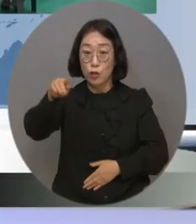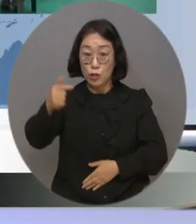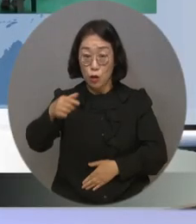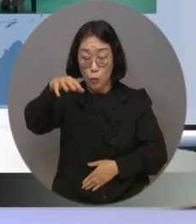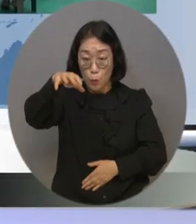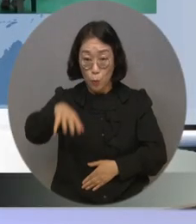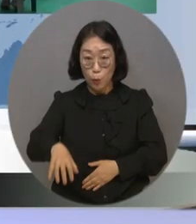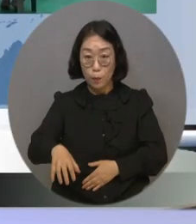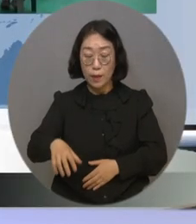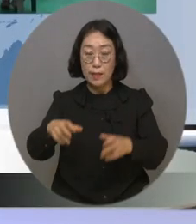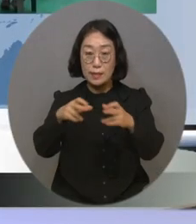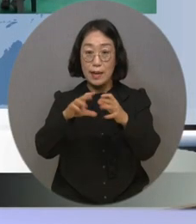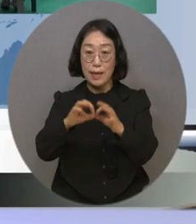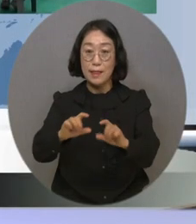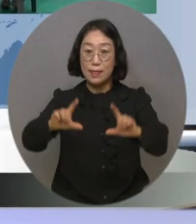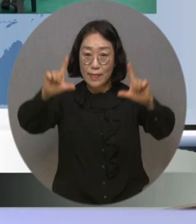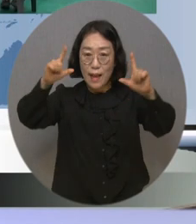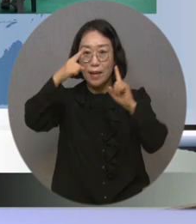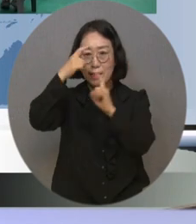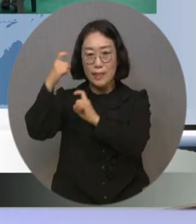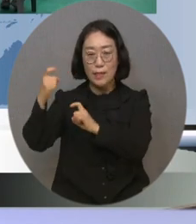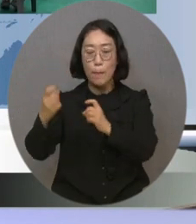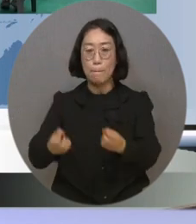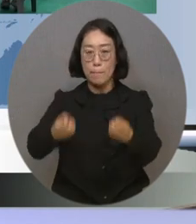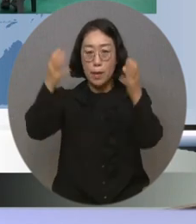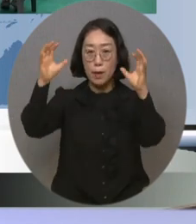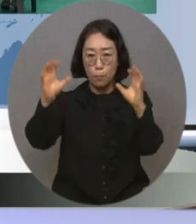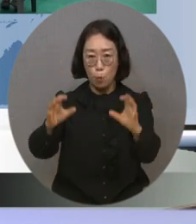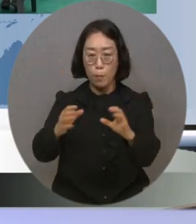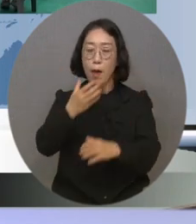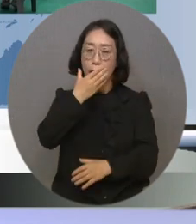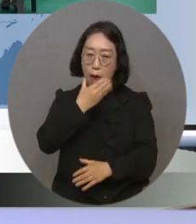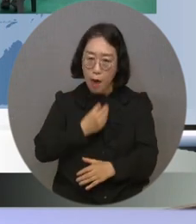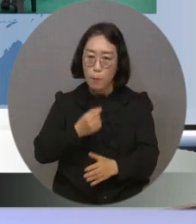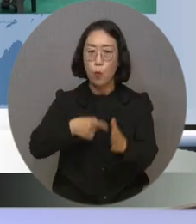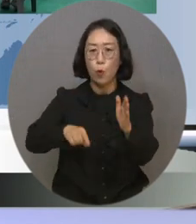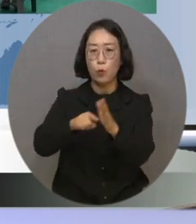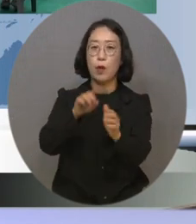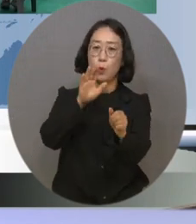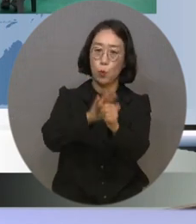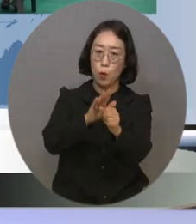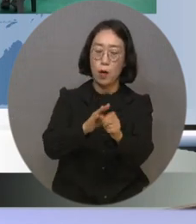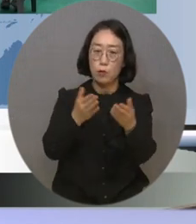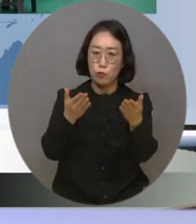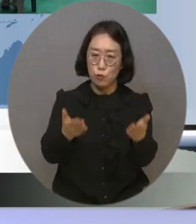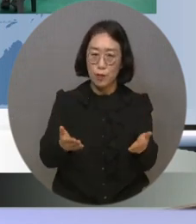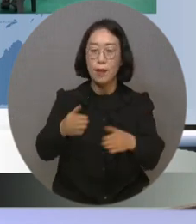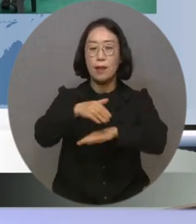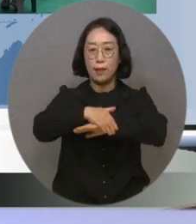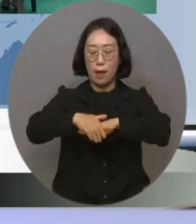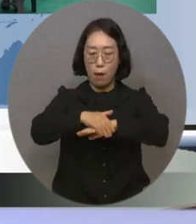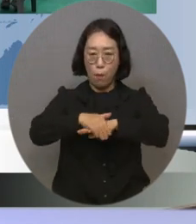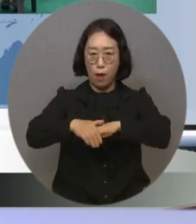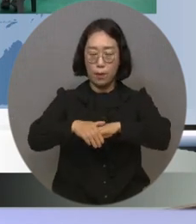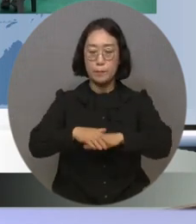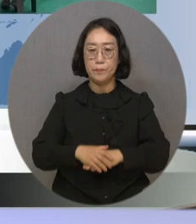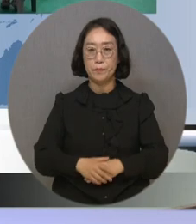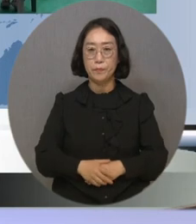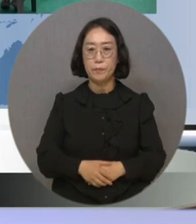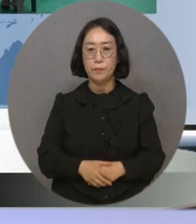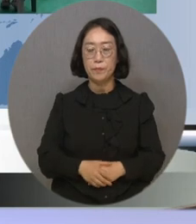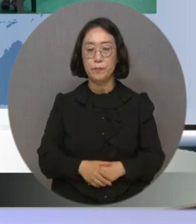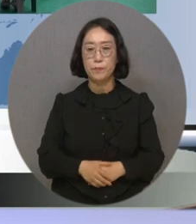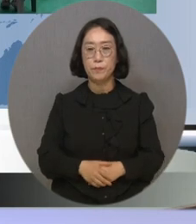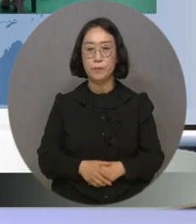날 기념식이 열렸습니다. 장애 국민의 행복을 위해 노력하고 아낌없는 지원을 하겠다는 계획입니다. 현장 소식 정운성